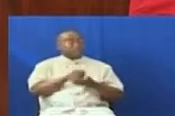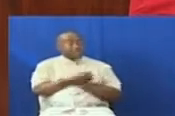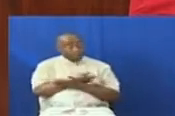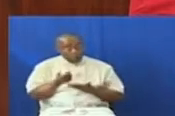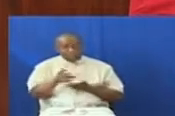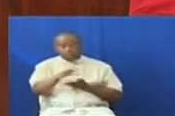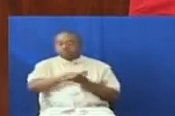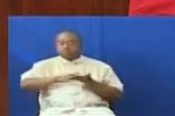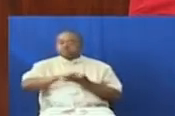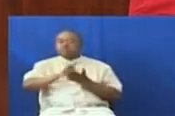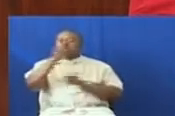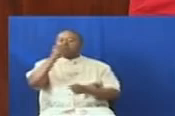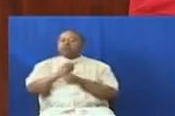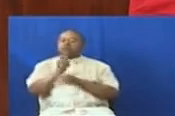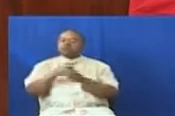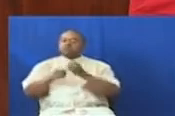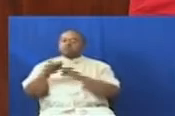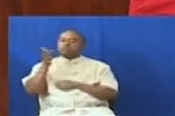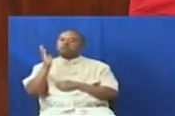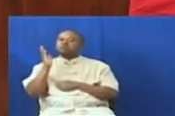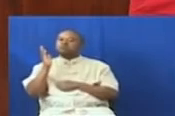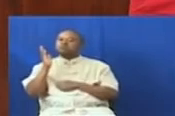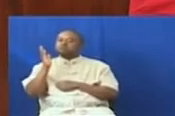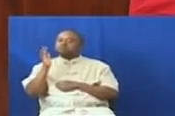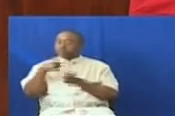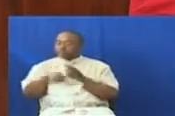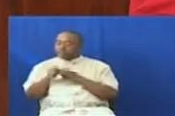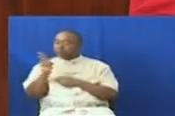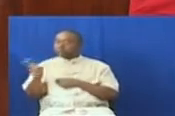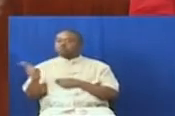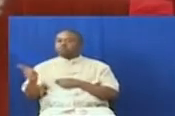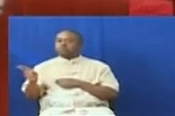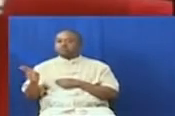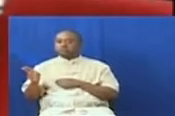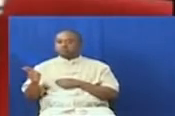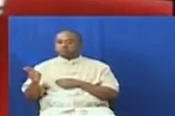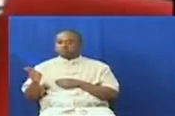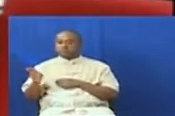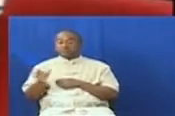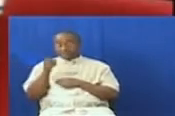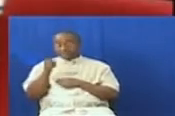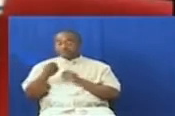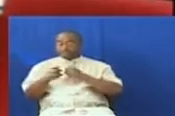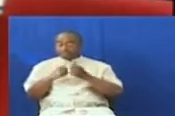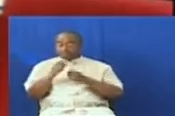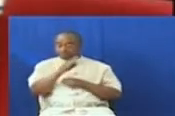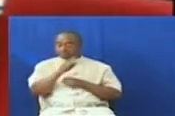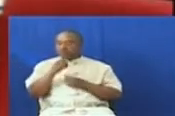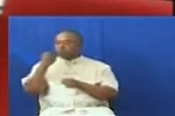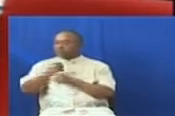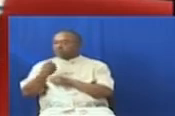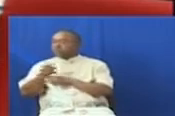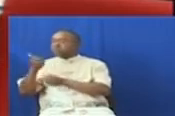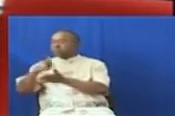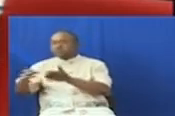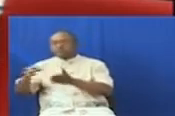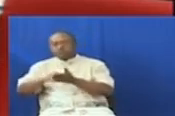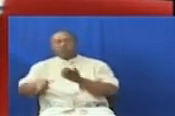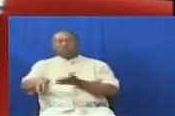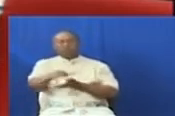kwenye kazi kwenye serikali, kwenye halmashauri. Unakuta matokeo ya changamoto, wanafanya manunuzi,